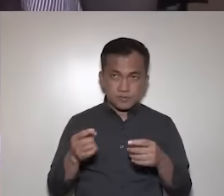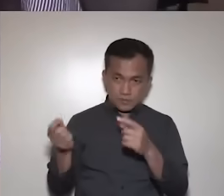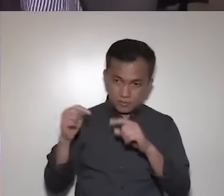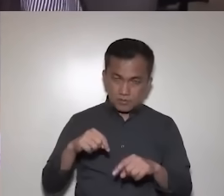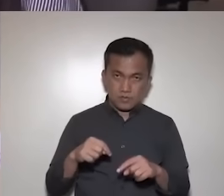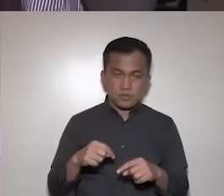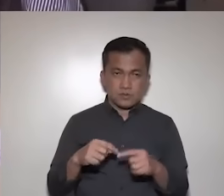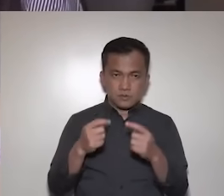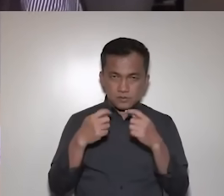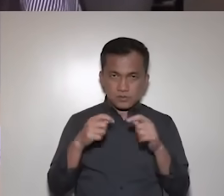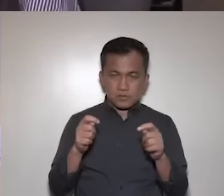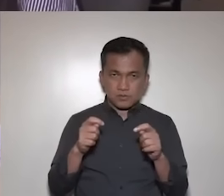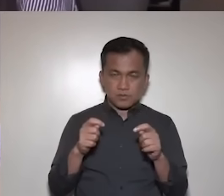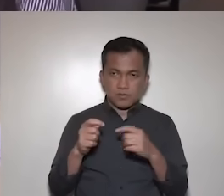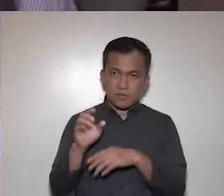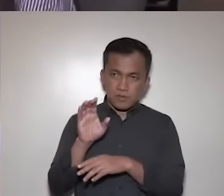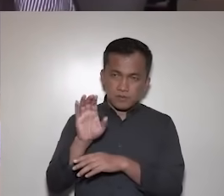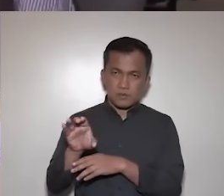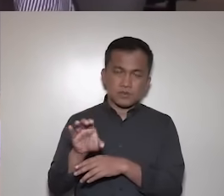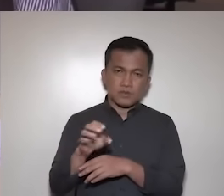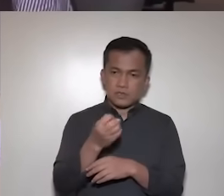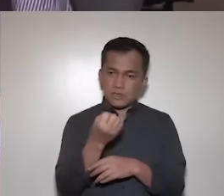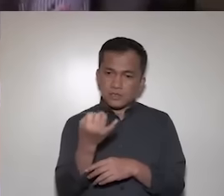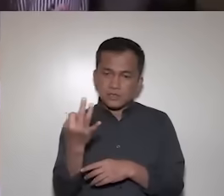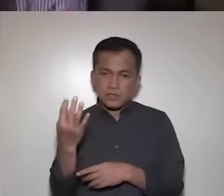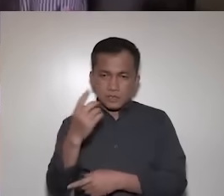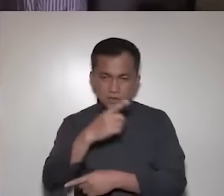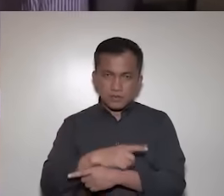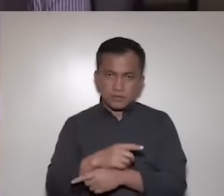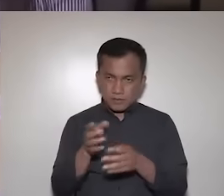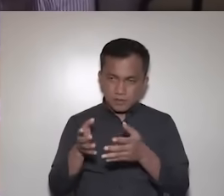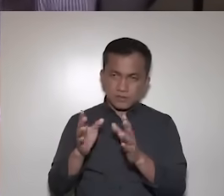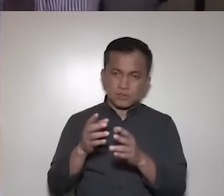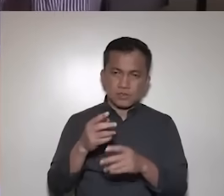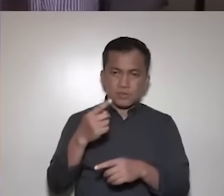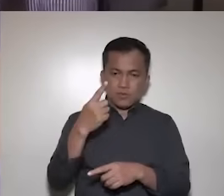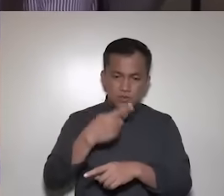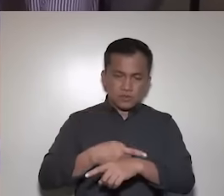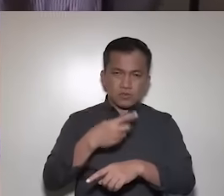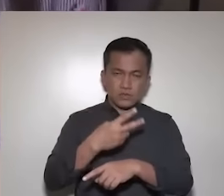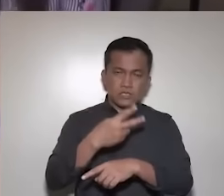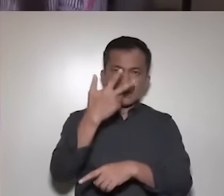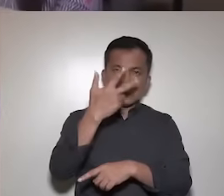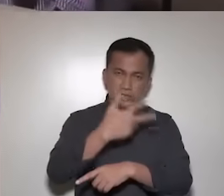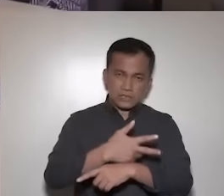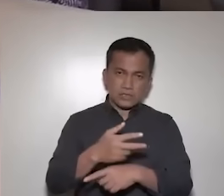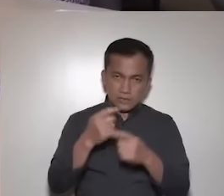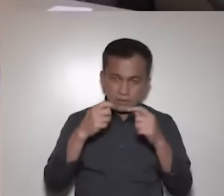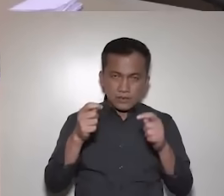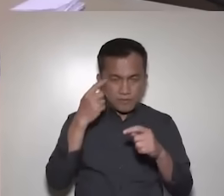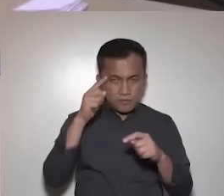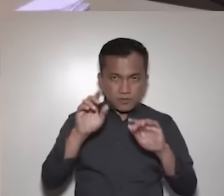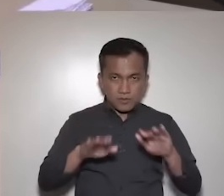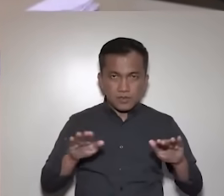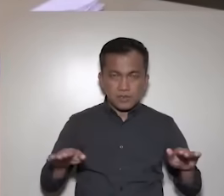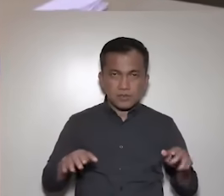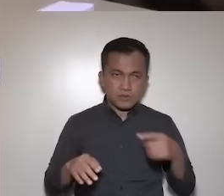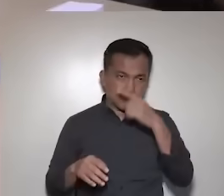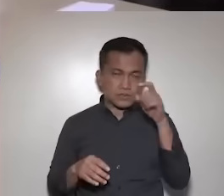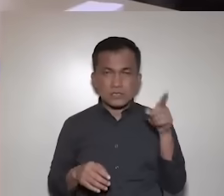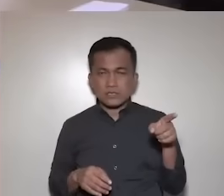lang, subukan mo, pilitin mo ng ilang araw. Pagbigyan mo siya kahit tatlong araw, subukan mo alaala sa mga bata. Kasi